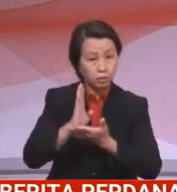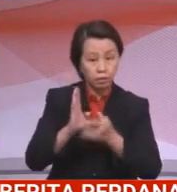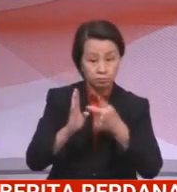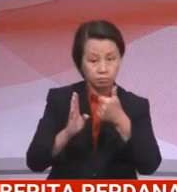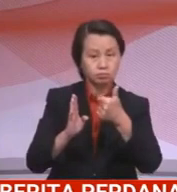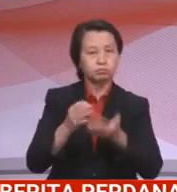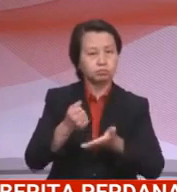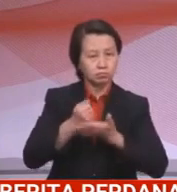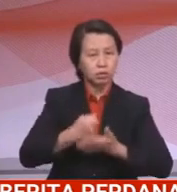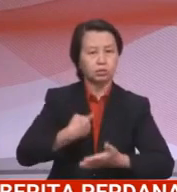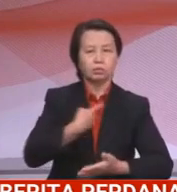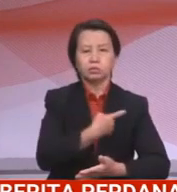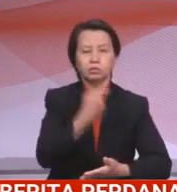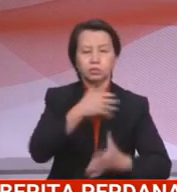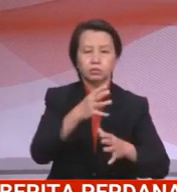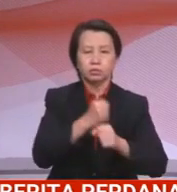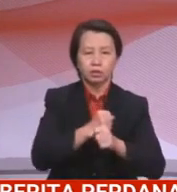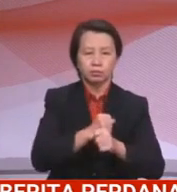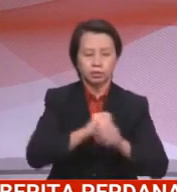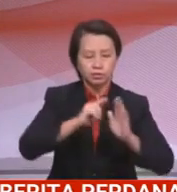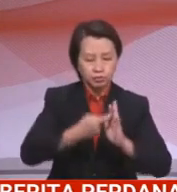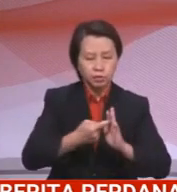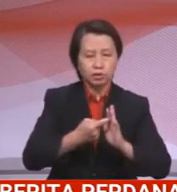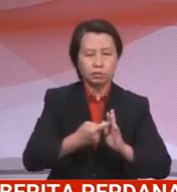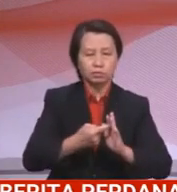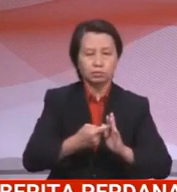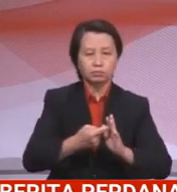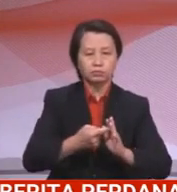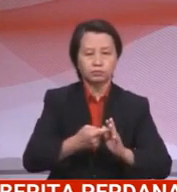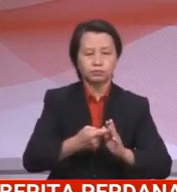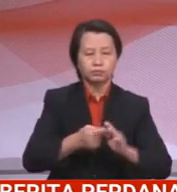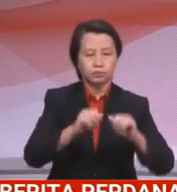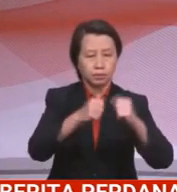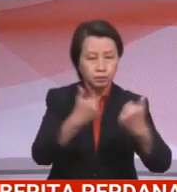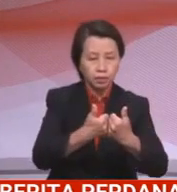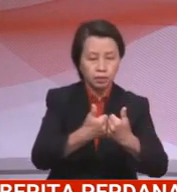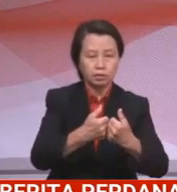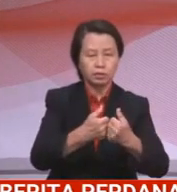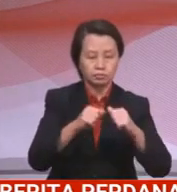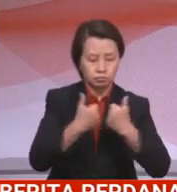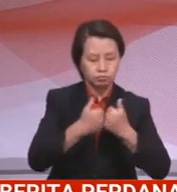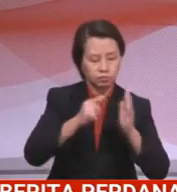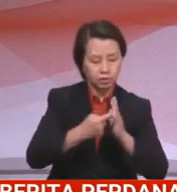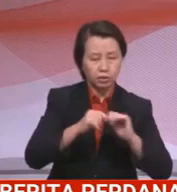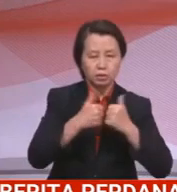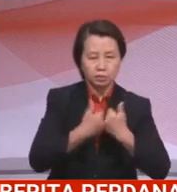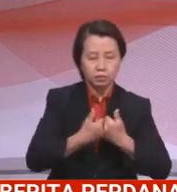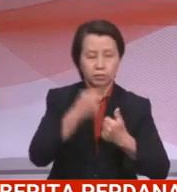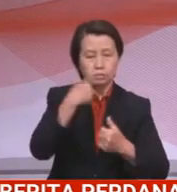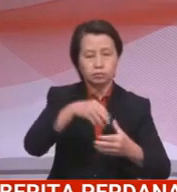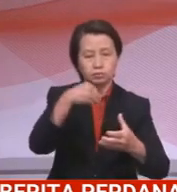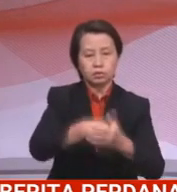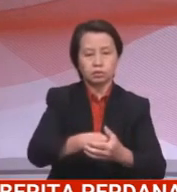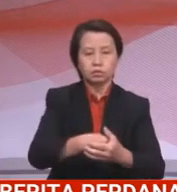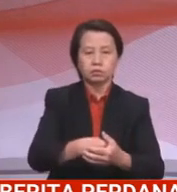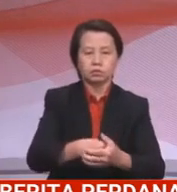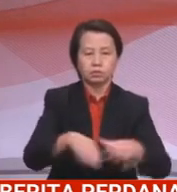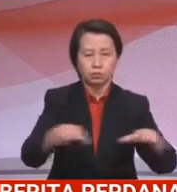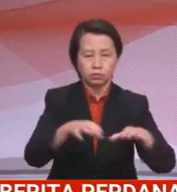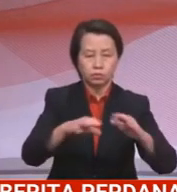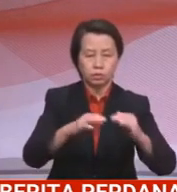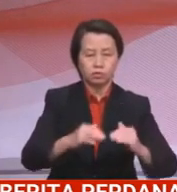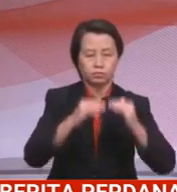amat membantu Kamila untuk dapat menggerakkan persatuan dalam atom dalam Bapa